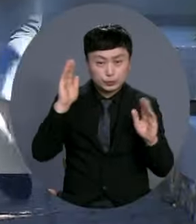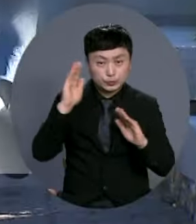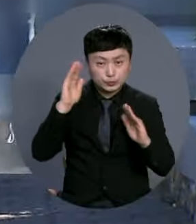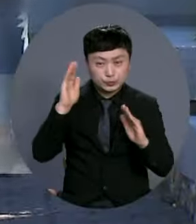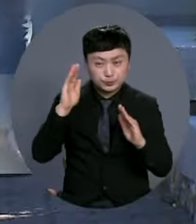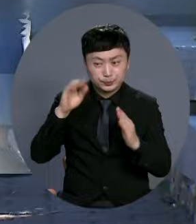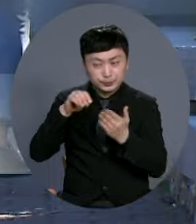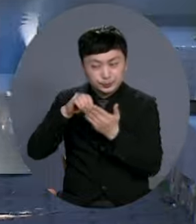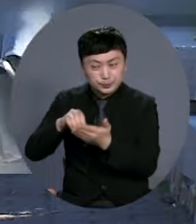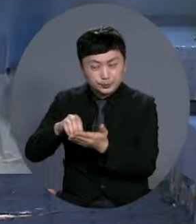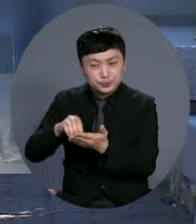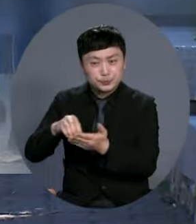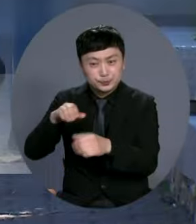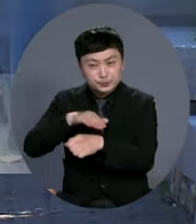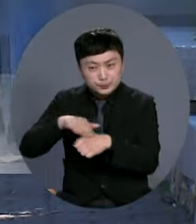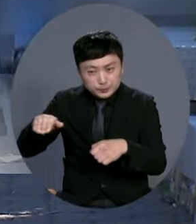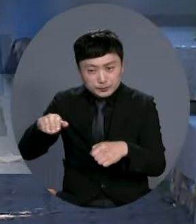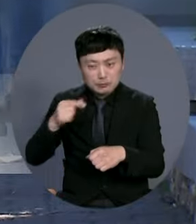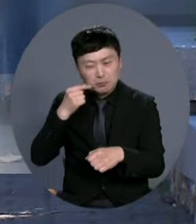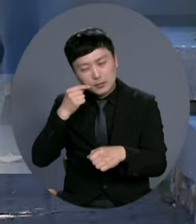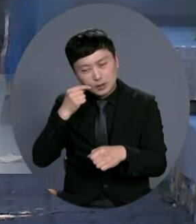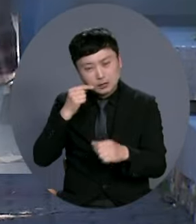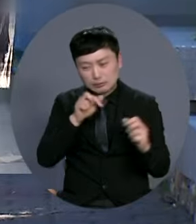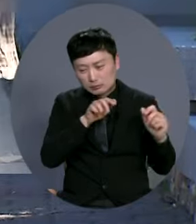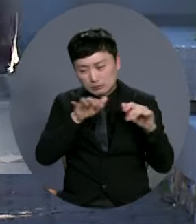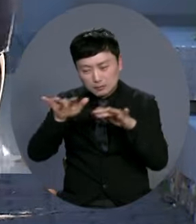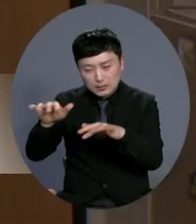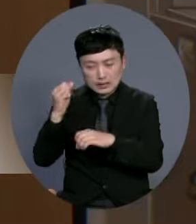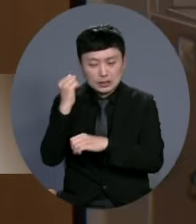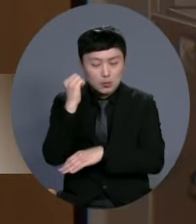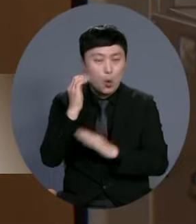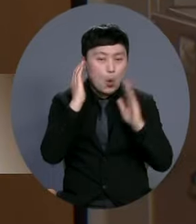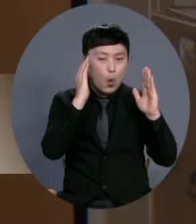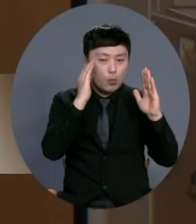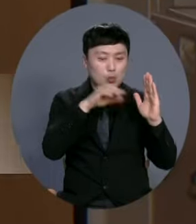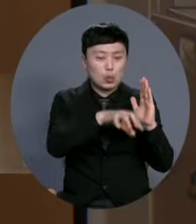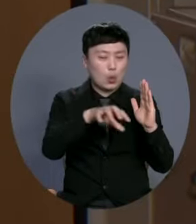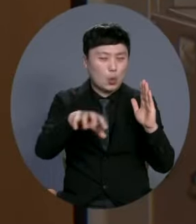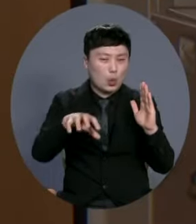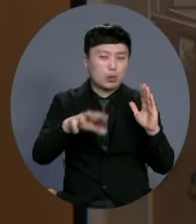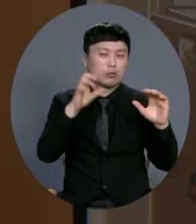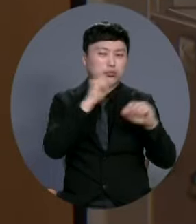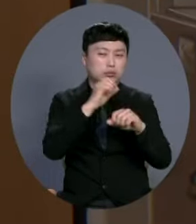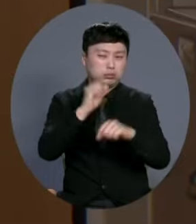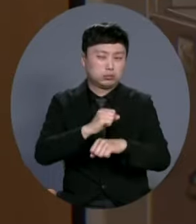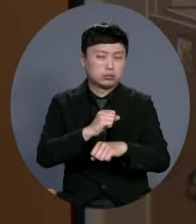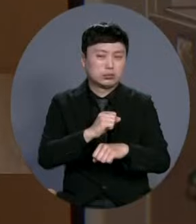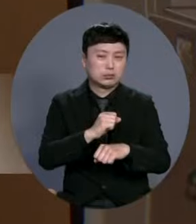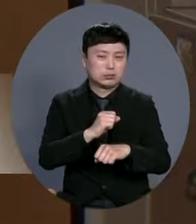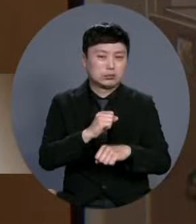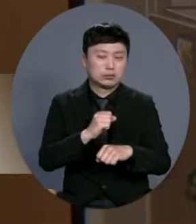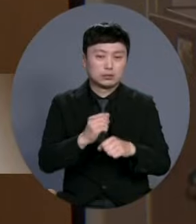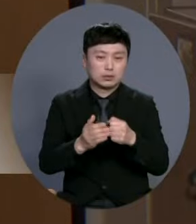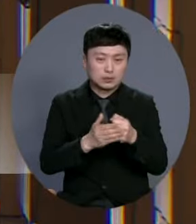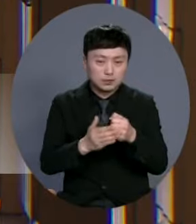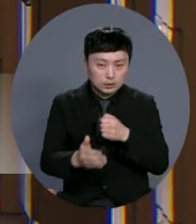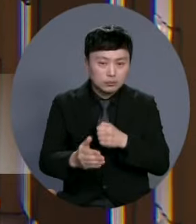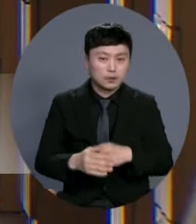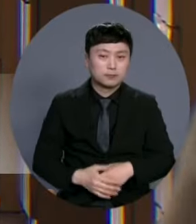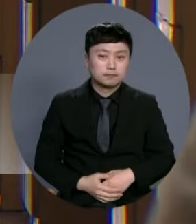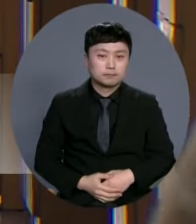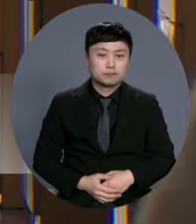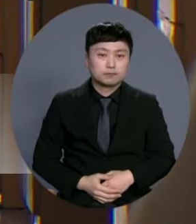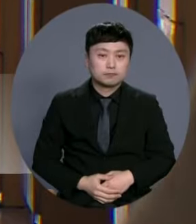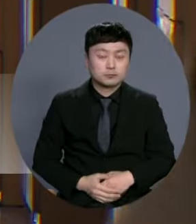잘되는 인기학과로 몰려 기창이 무너질 거라는 우려도 제기됩니다 무전공 입학 학생은 정원을 축소한 학과